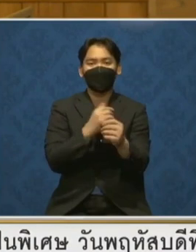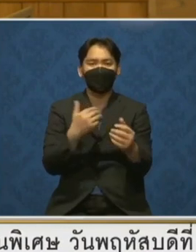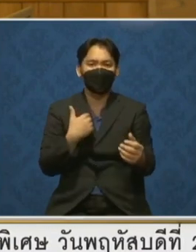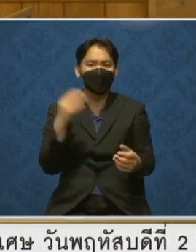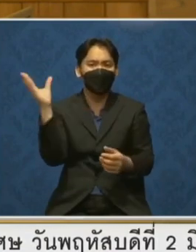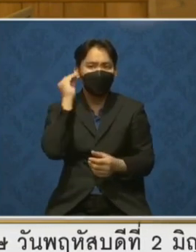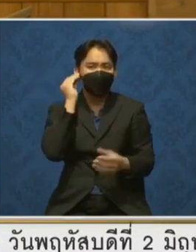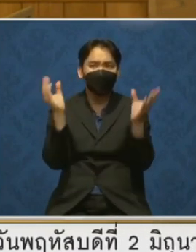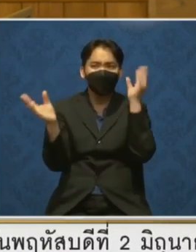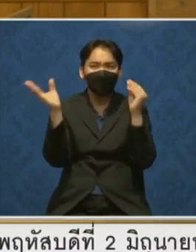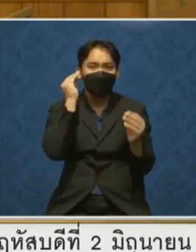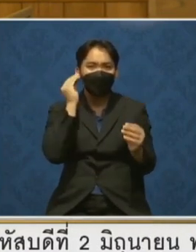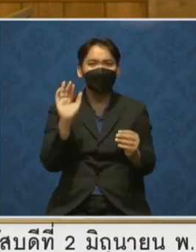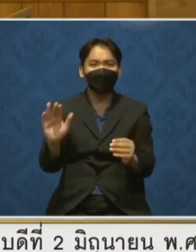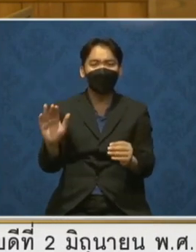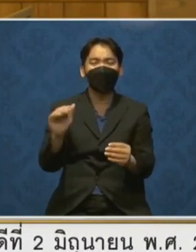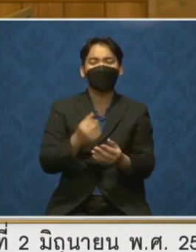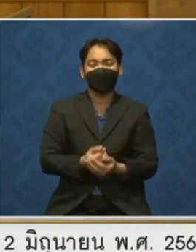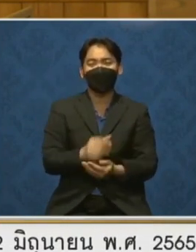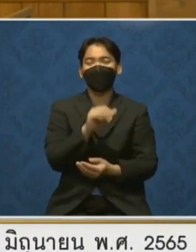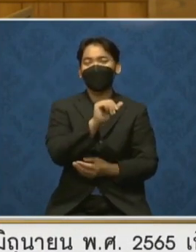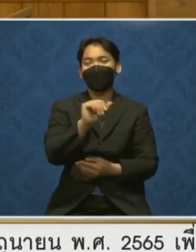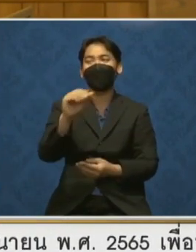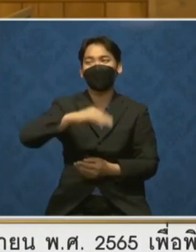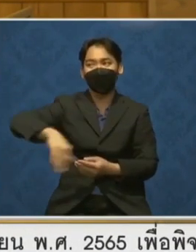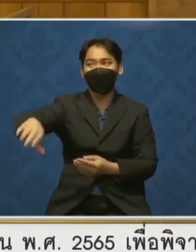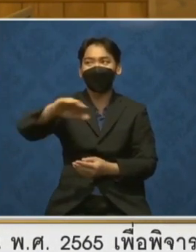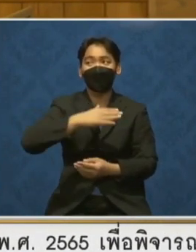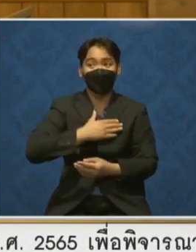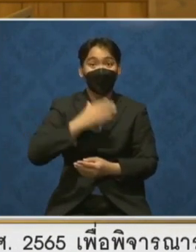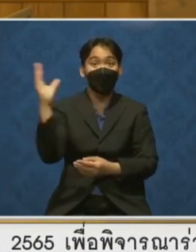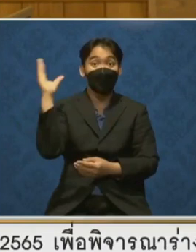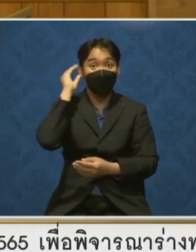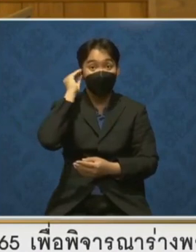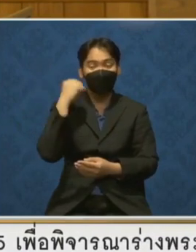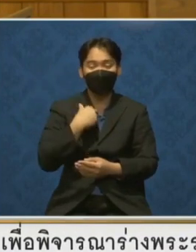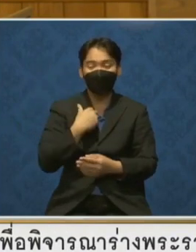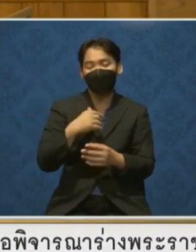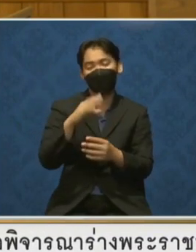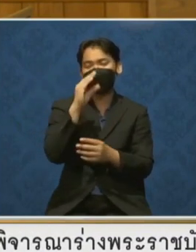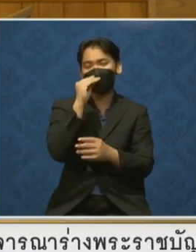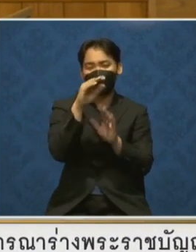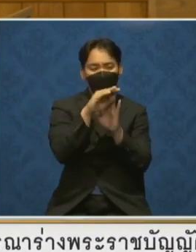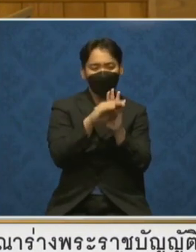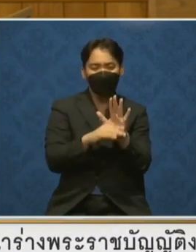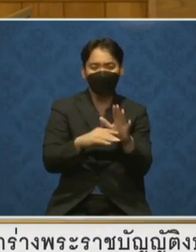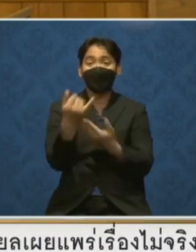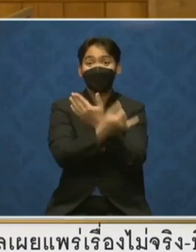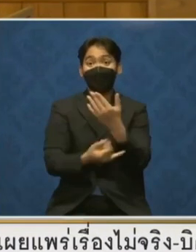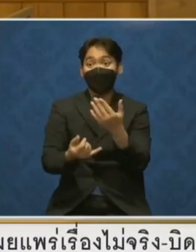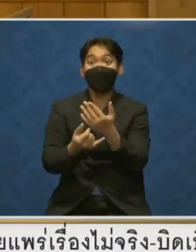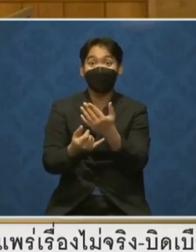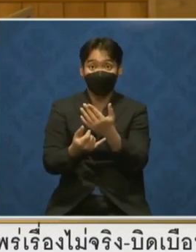นำไปใช้ประกอบในการพิจารณาและตรวจสอบรายละเอียดร่างพรบงบให้เป็นไปด้วยความรอบคอบยิ่งขึ้น